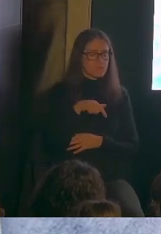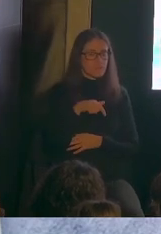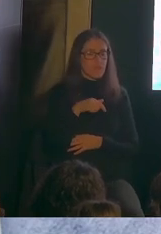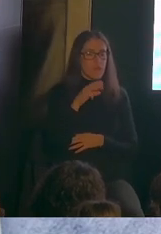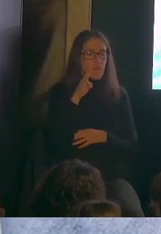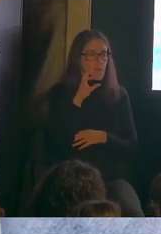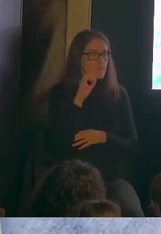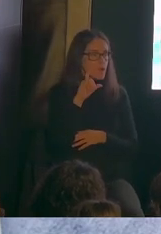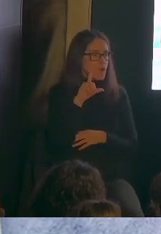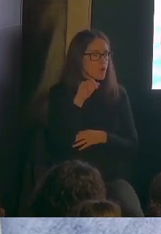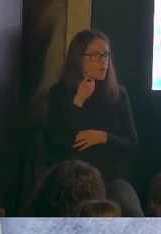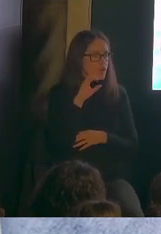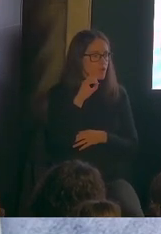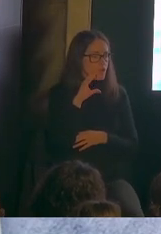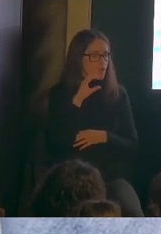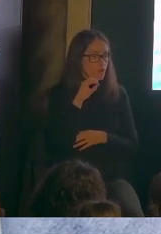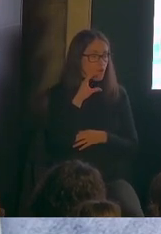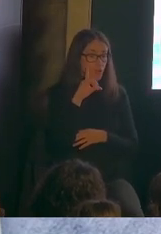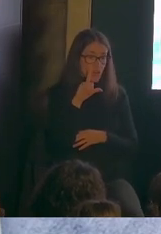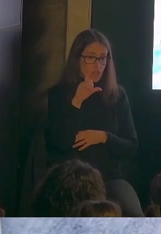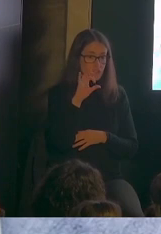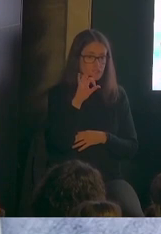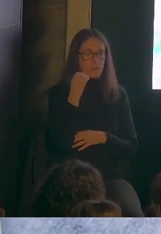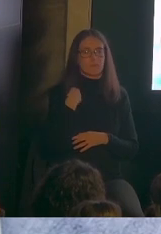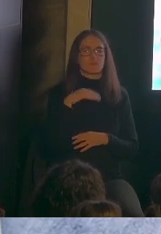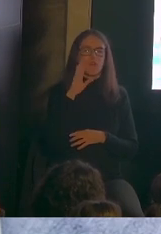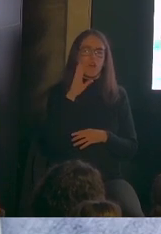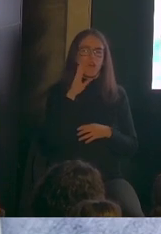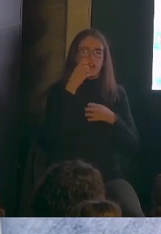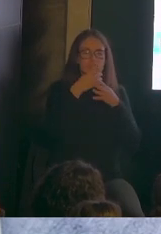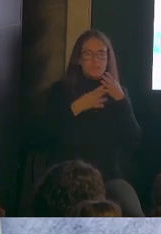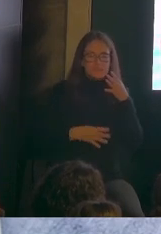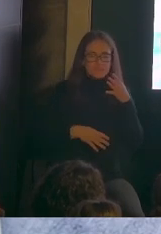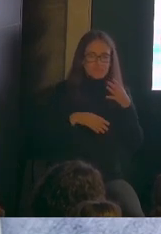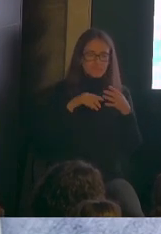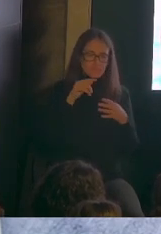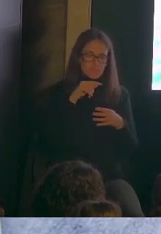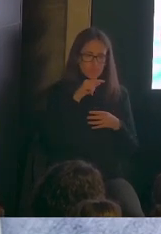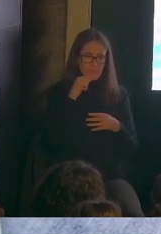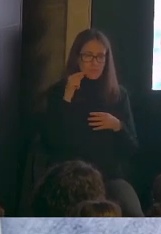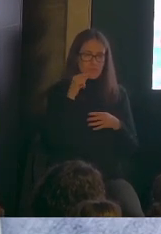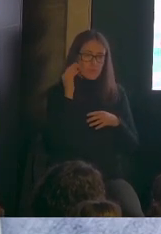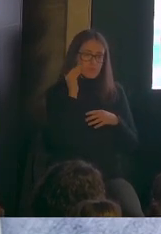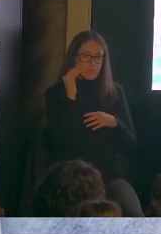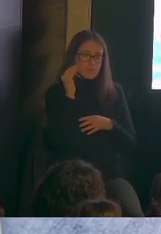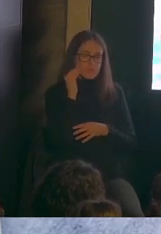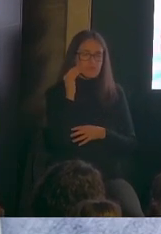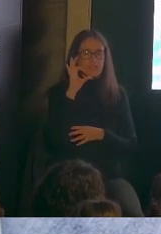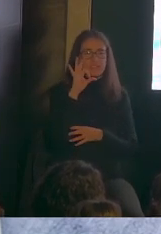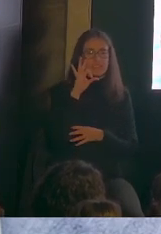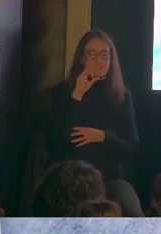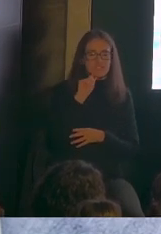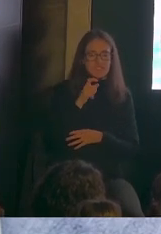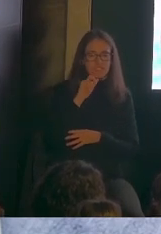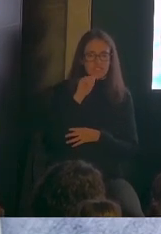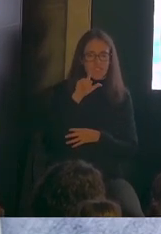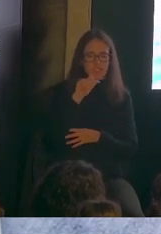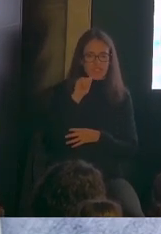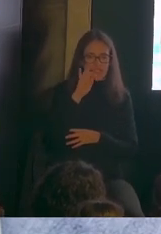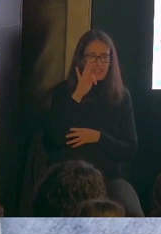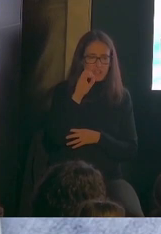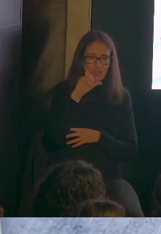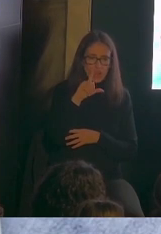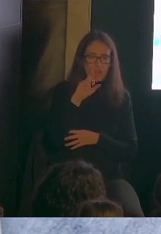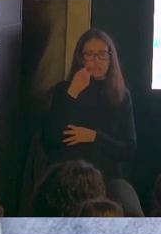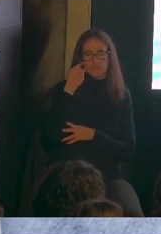que, bueno, que hi ha eritritol, xilitol, isomalt, el maltitol, Jo no sóc molt fanàtic dels polialcohols,